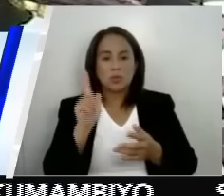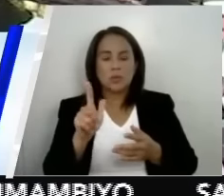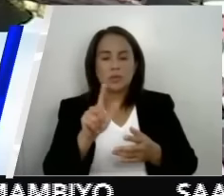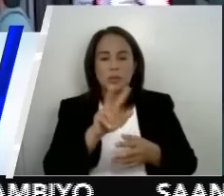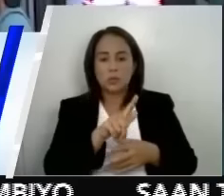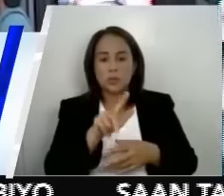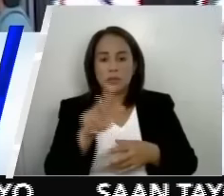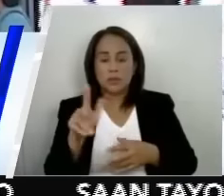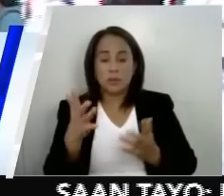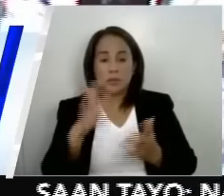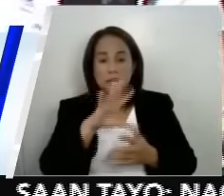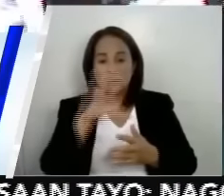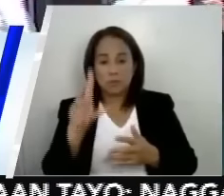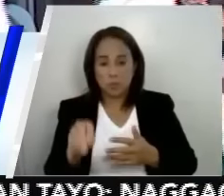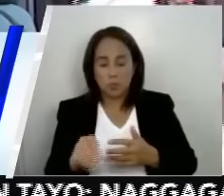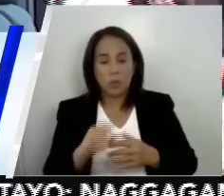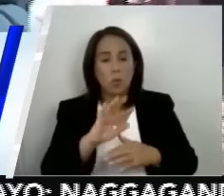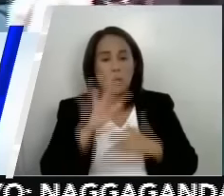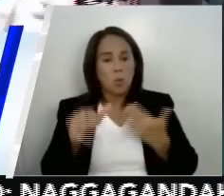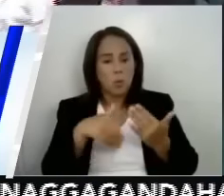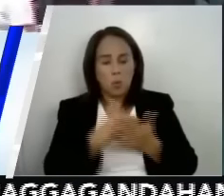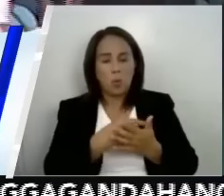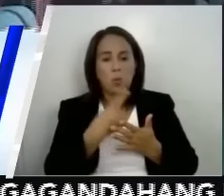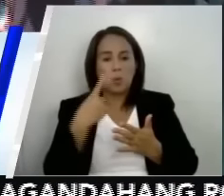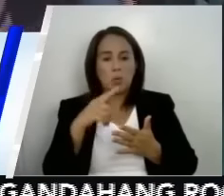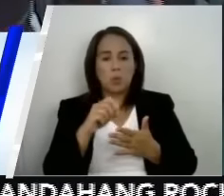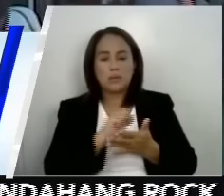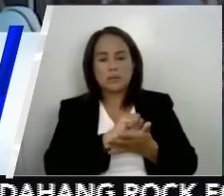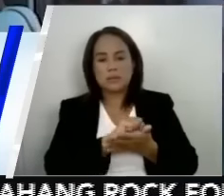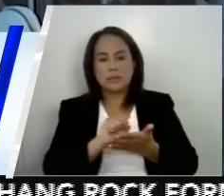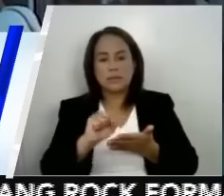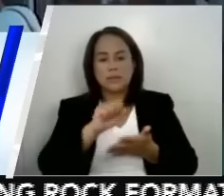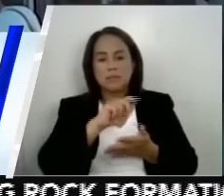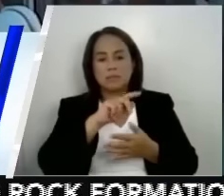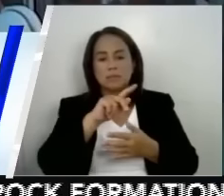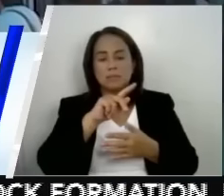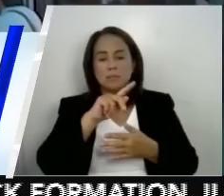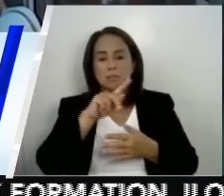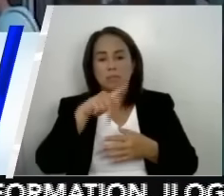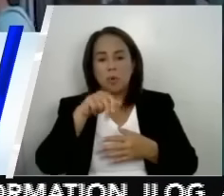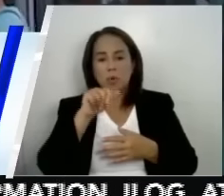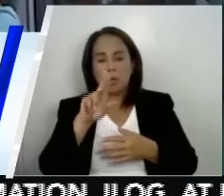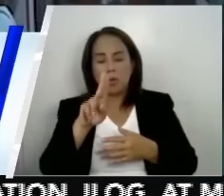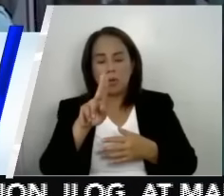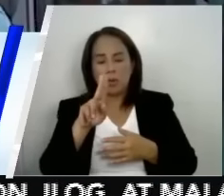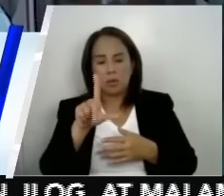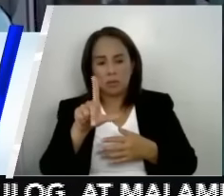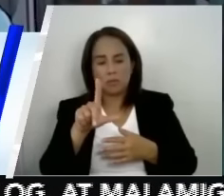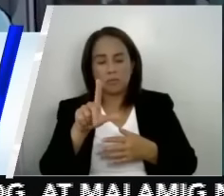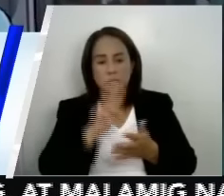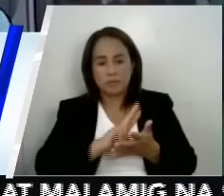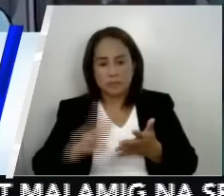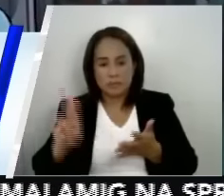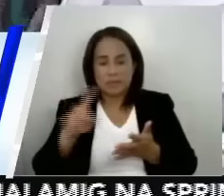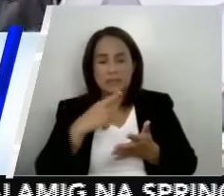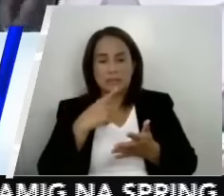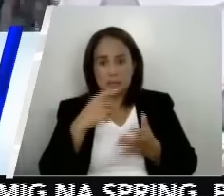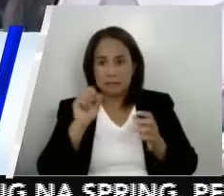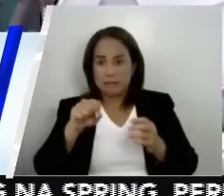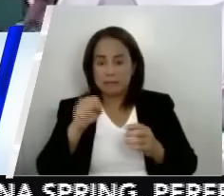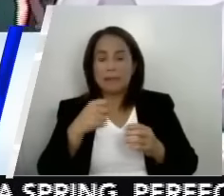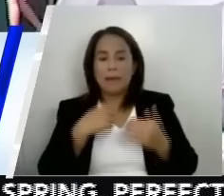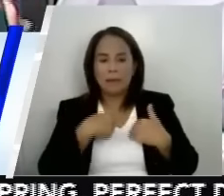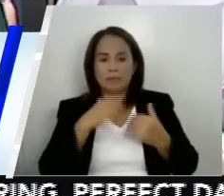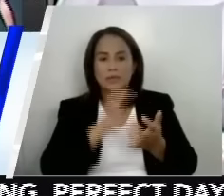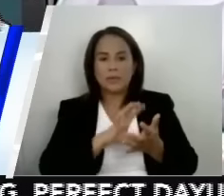Cagayan. Lahat sila para sa St. Paul University Philippines o SPUP. Kinumpirma ito ng SPUP na may college at graduate